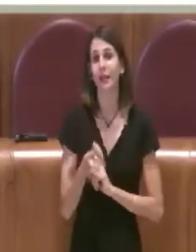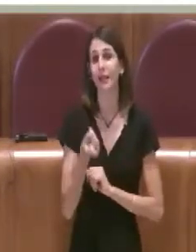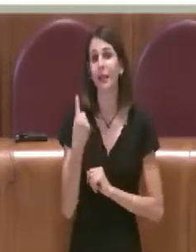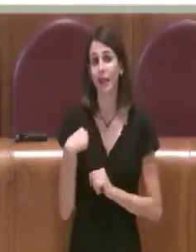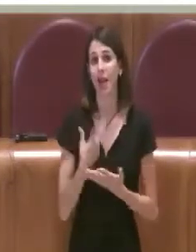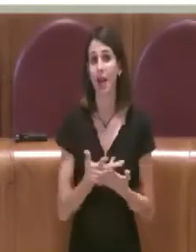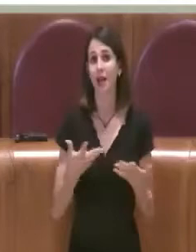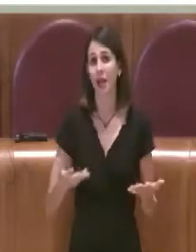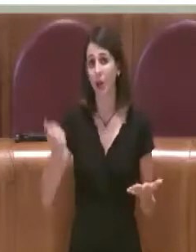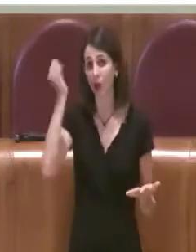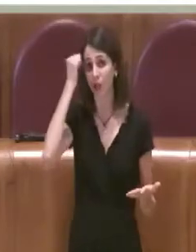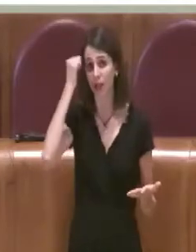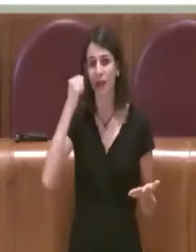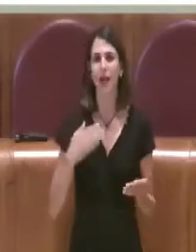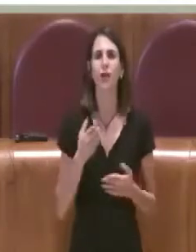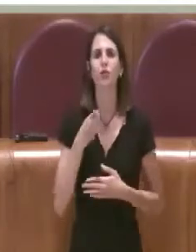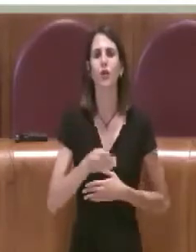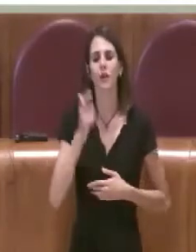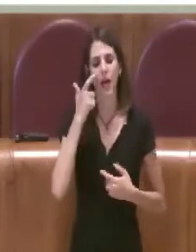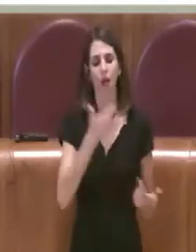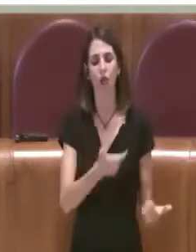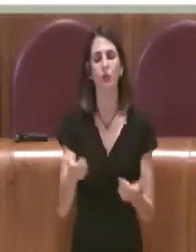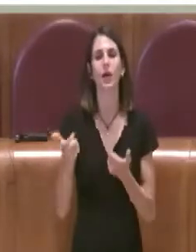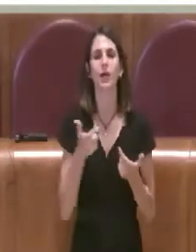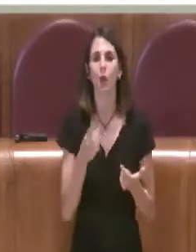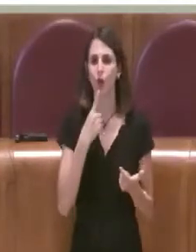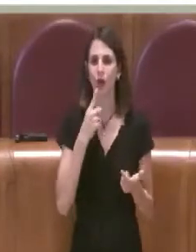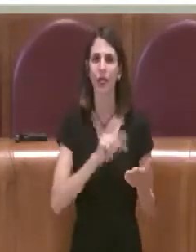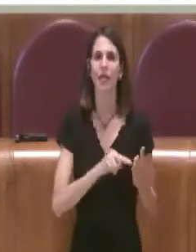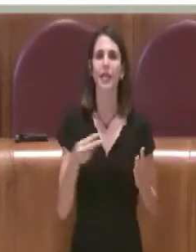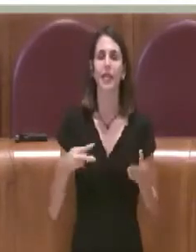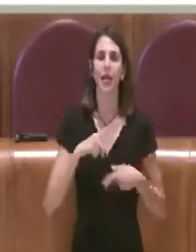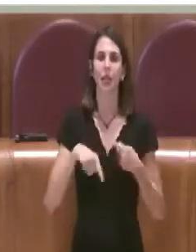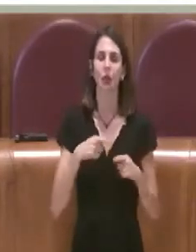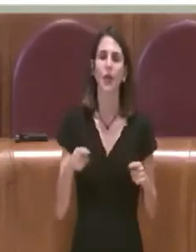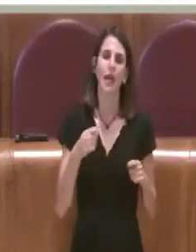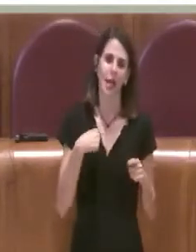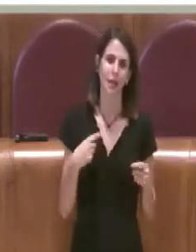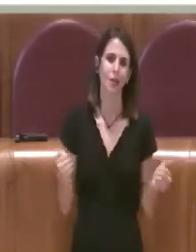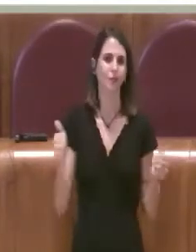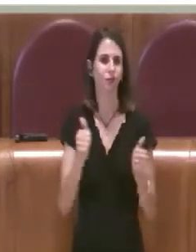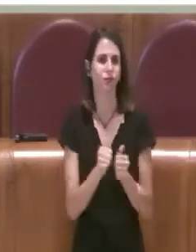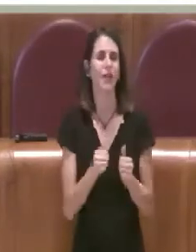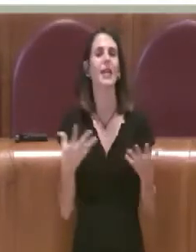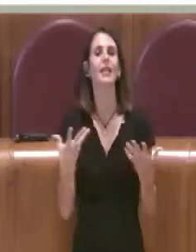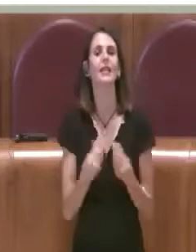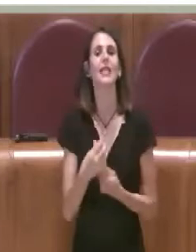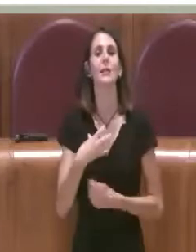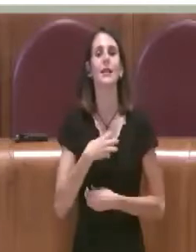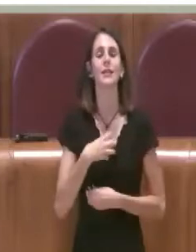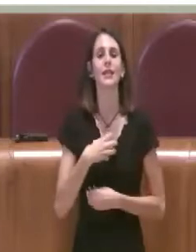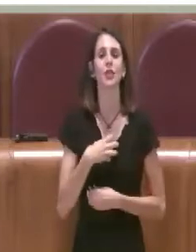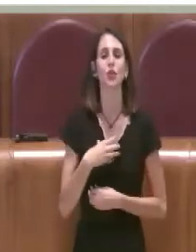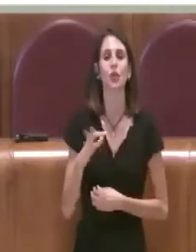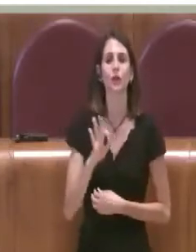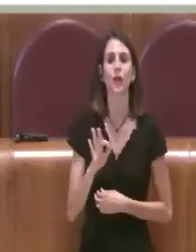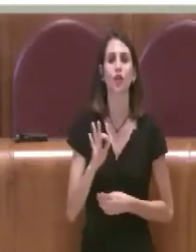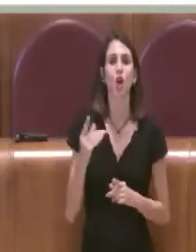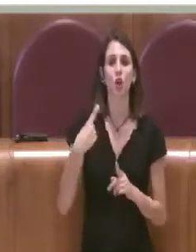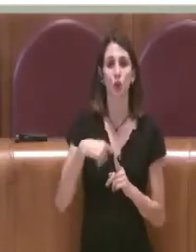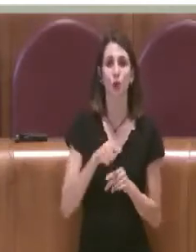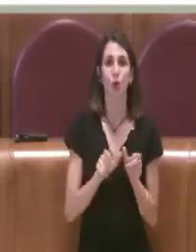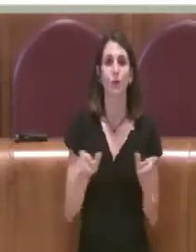dentro campo Testaccio, li abbiamo accompagnati anche io e l'assessore Tasciotti, oltre ovviamente ai funzionari del Dipartimento.